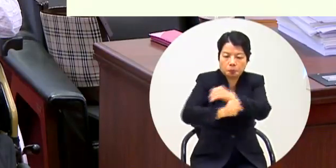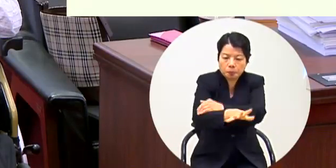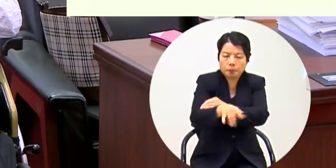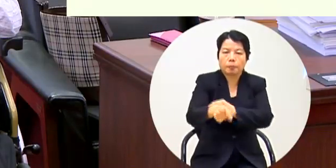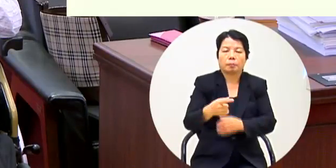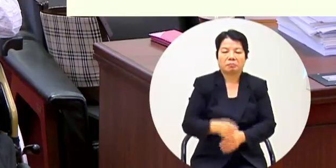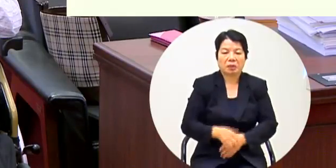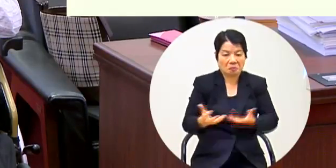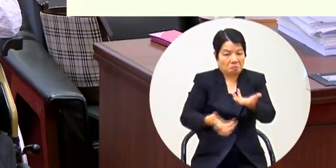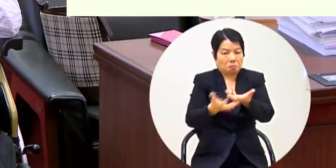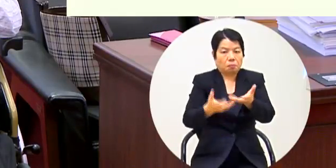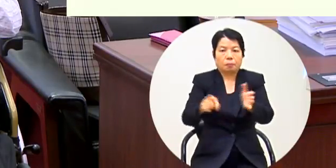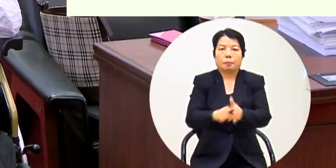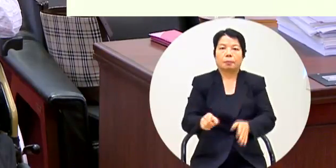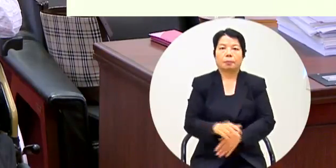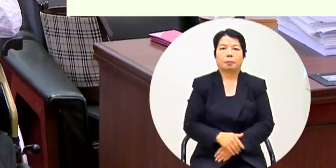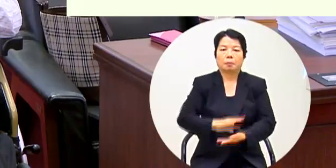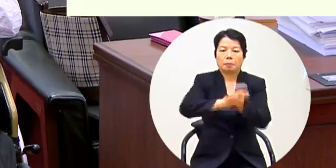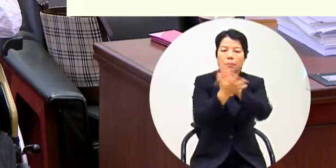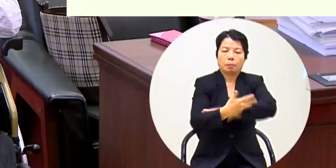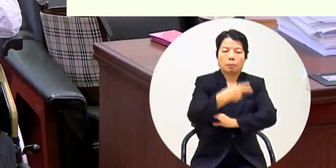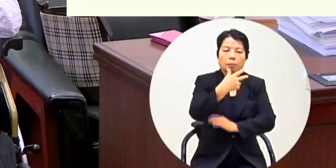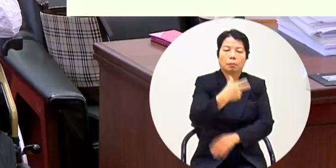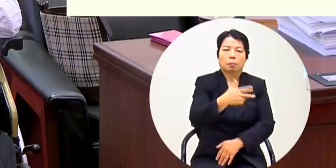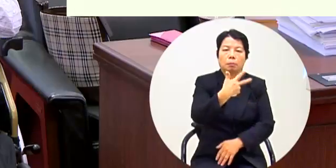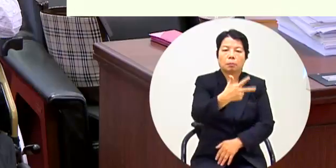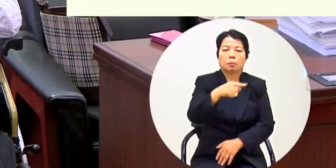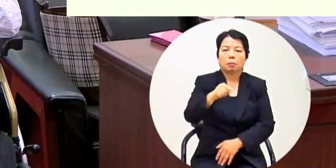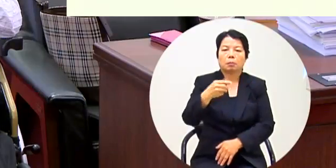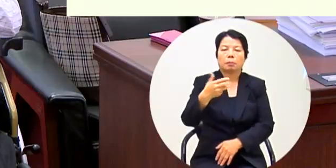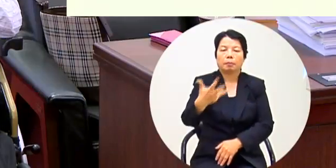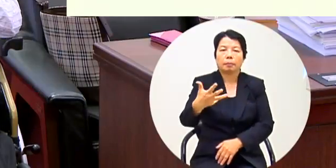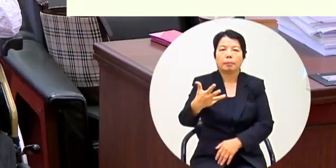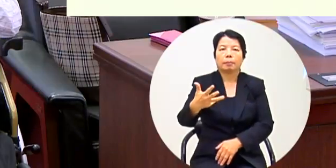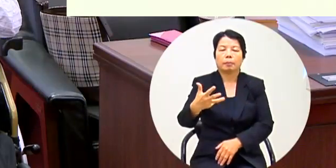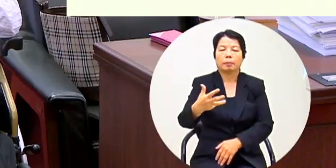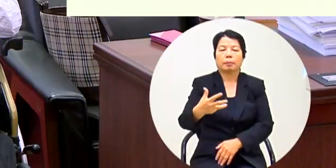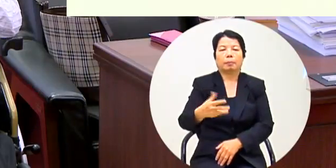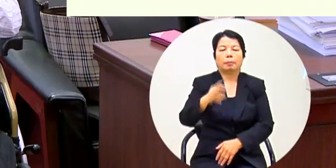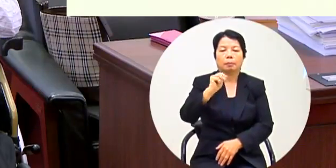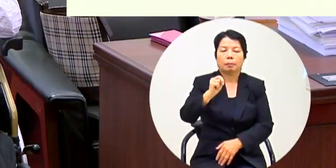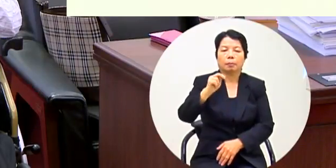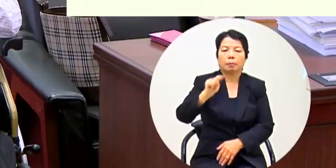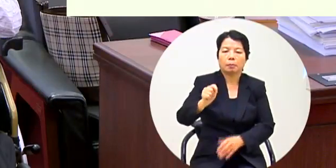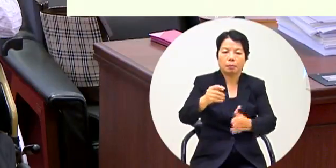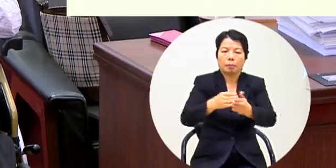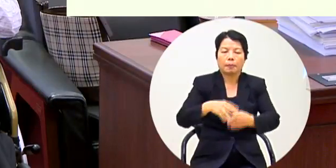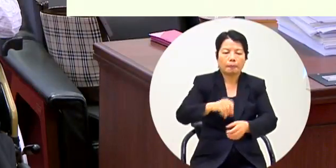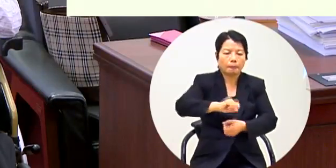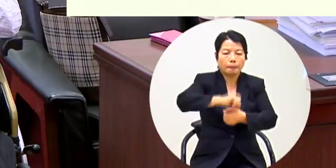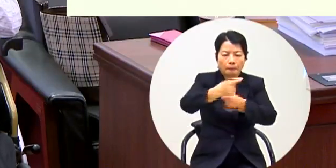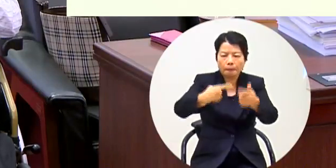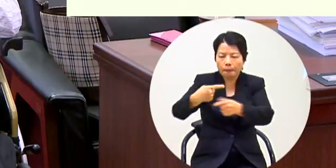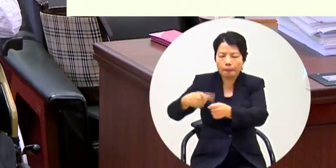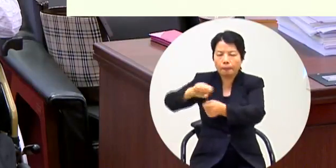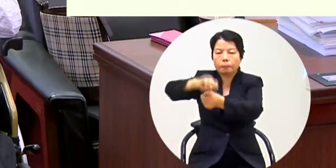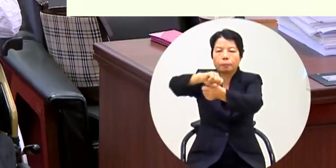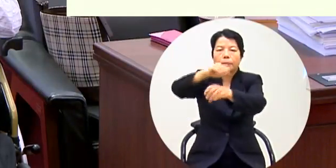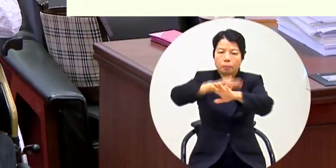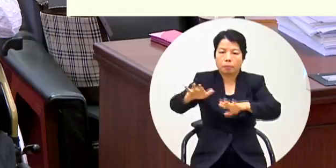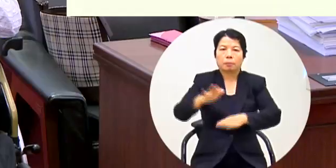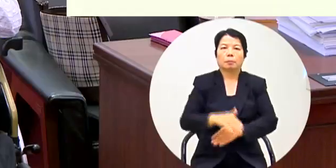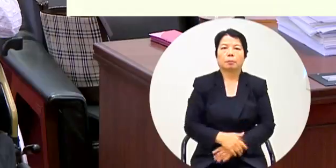成7.812公吨哈，每一年会超过4.112公吨左右，这是从一个锅炉20几年锅炉来算，